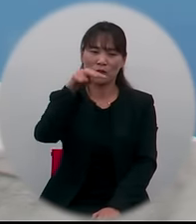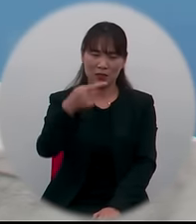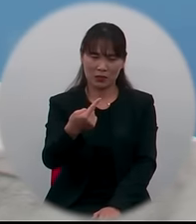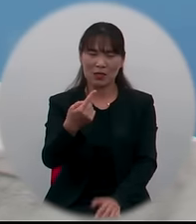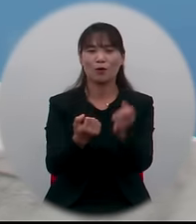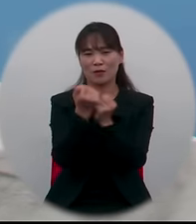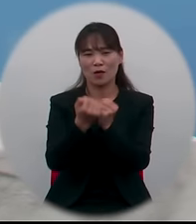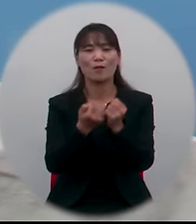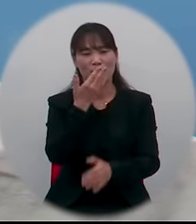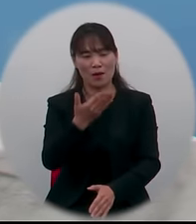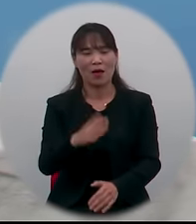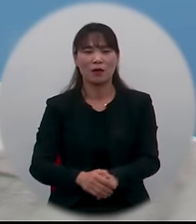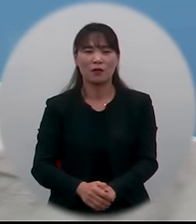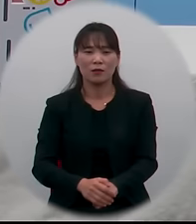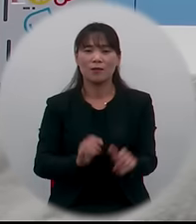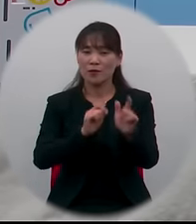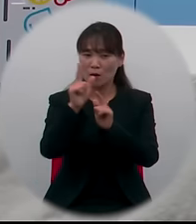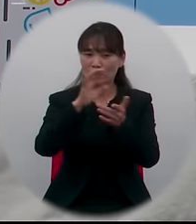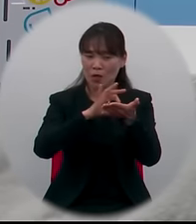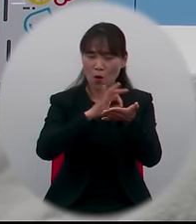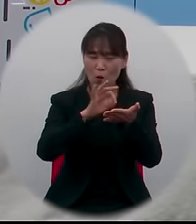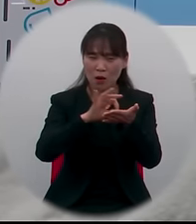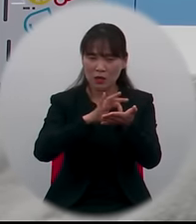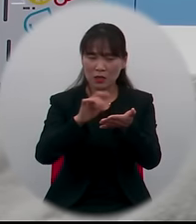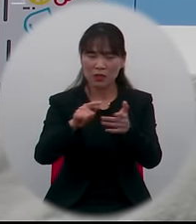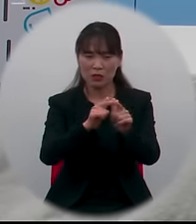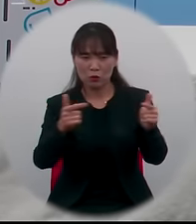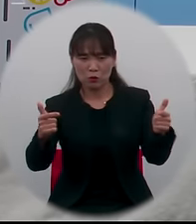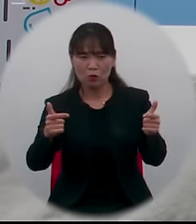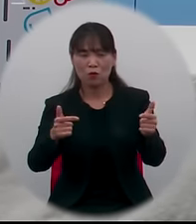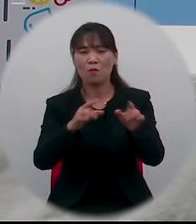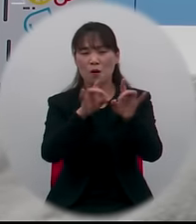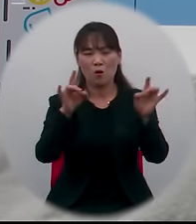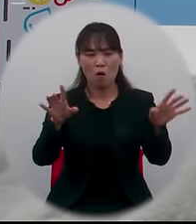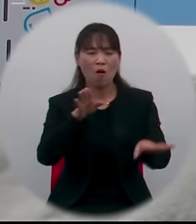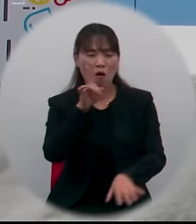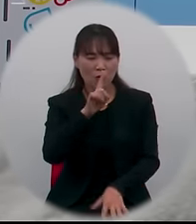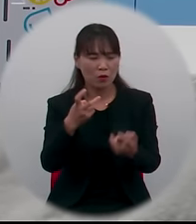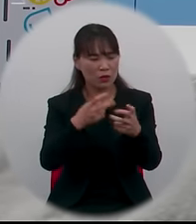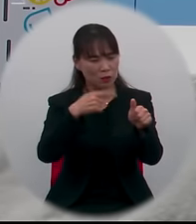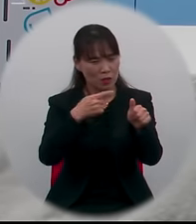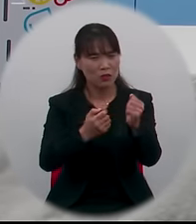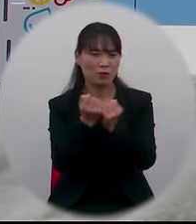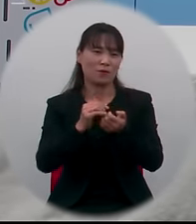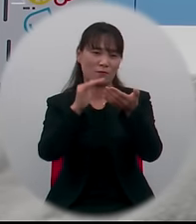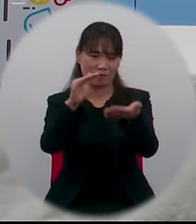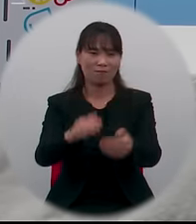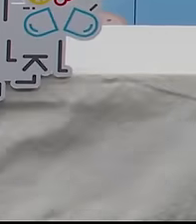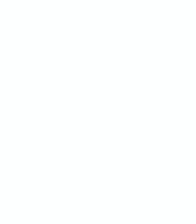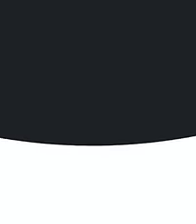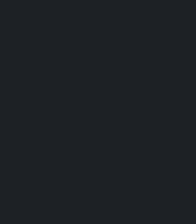리톡스 말씀드릴 수 있겠습니다 이제 주사용 콘텐츠별로 실제로 어떻게 지도해야 되는지 하나씩 쉽게